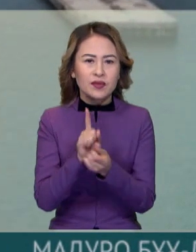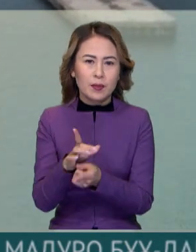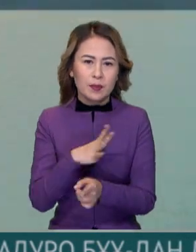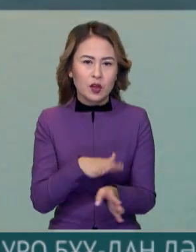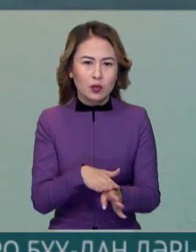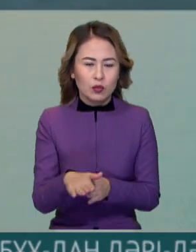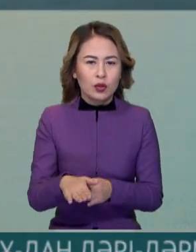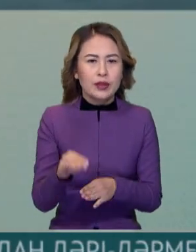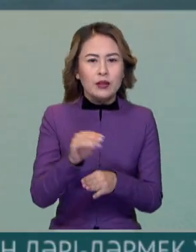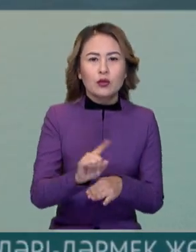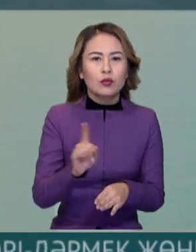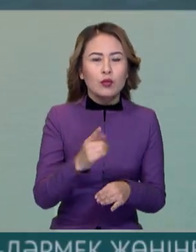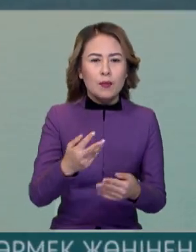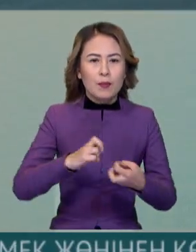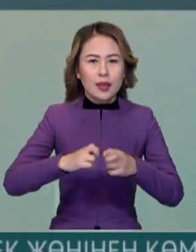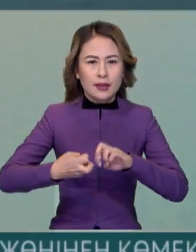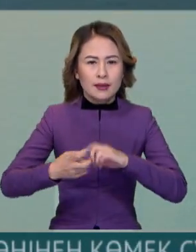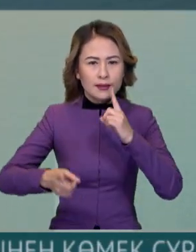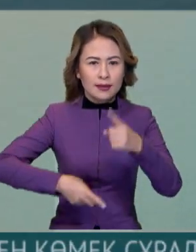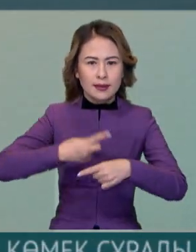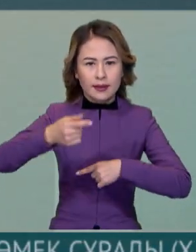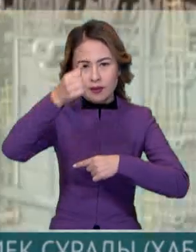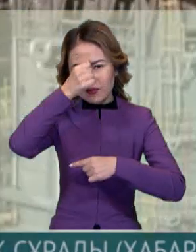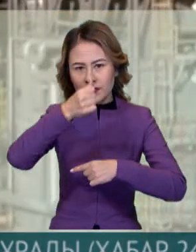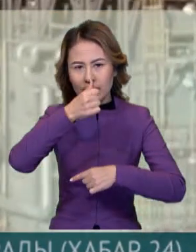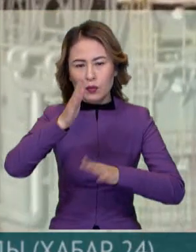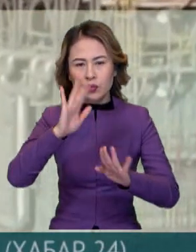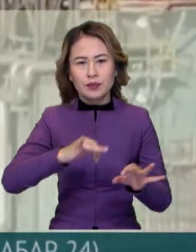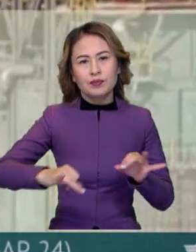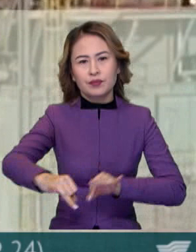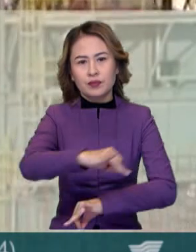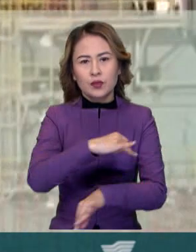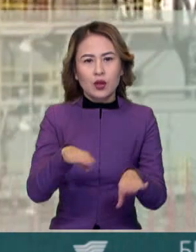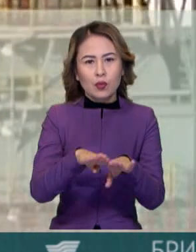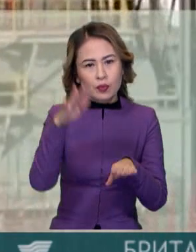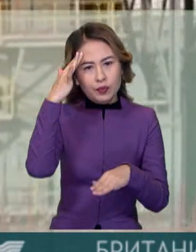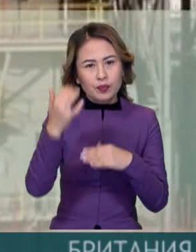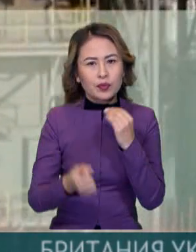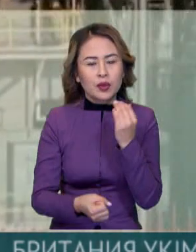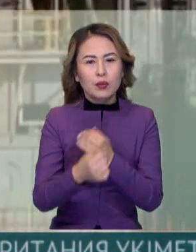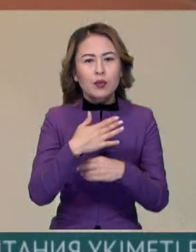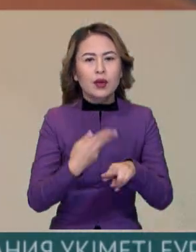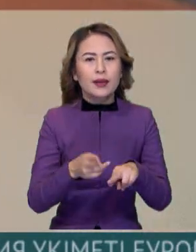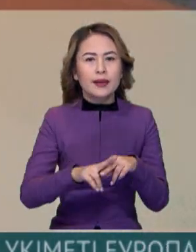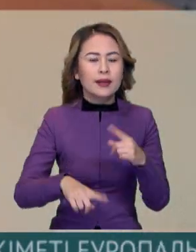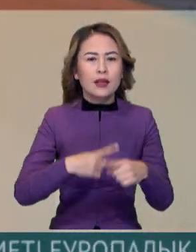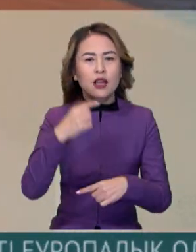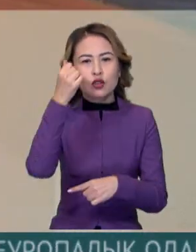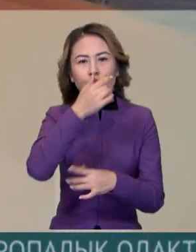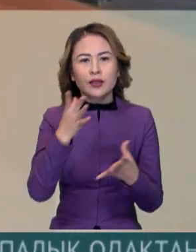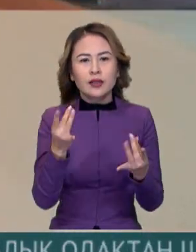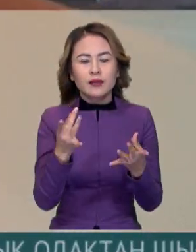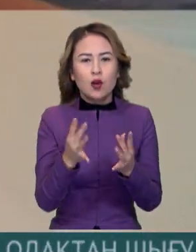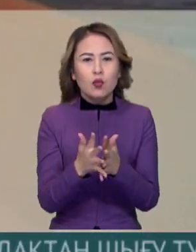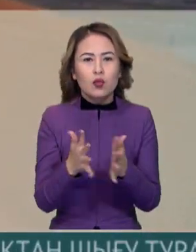айтылды. Ұйымға мүше елдер бұл мәселені келесі айда Венада талқылайды. Мұнай өндіруші елдердің пайымдауынша келер жылы шикізат қоры